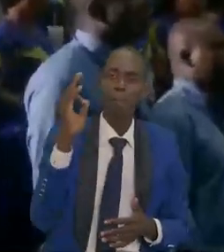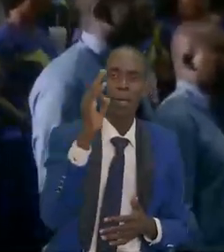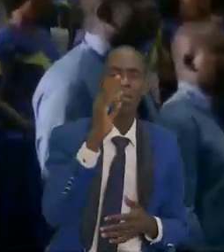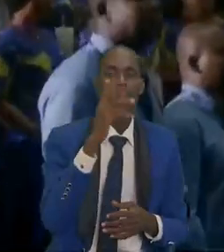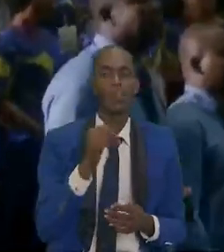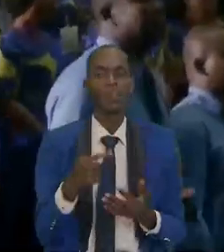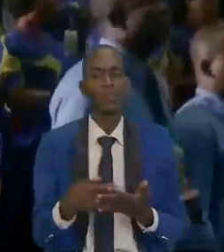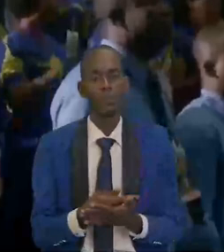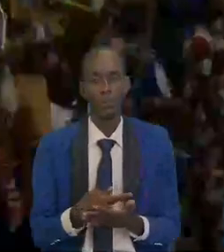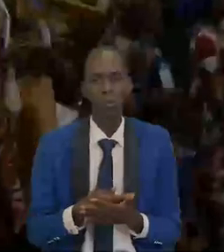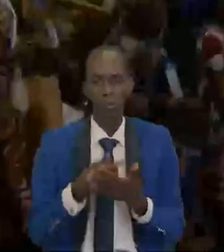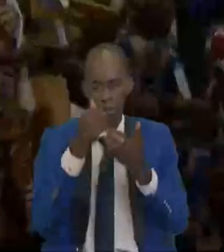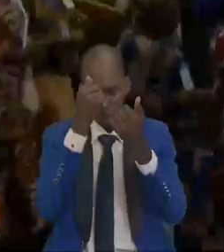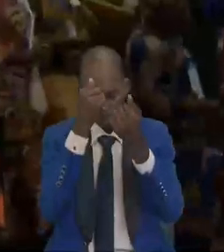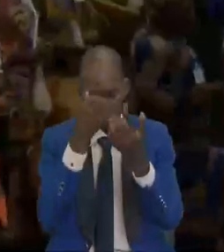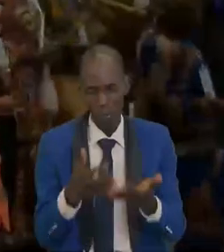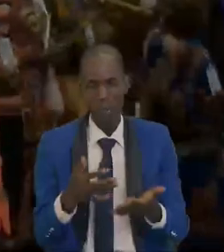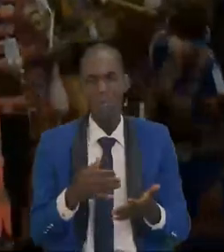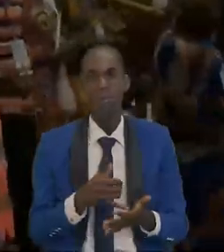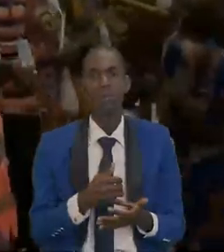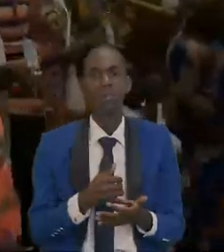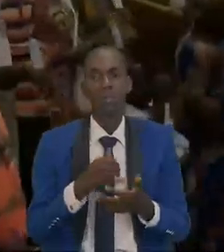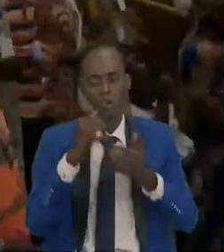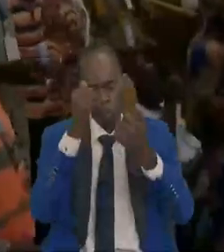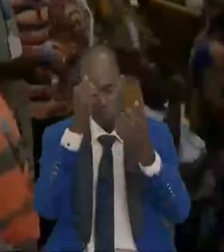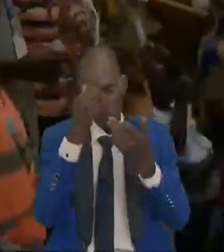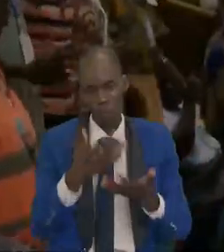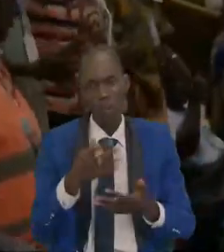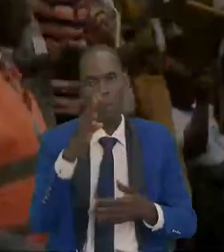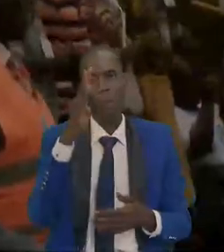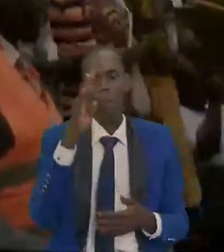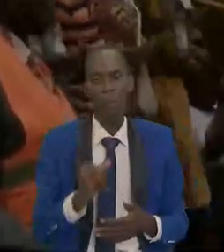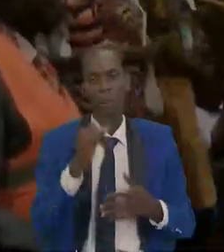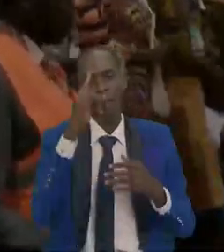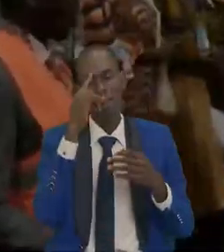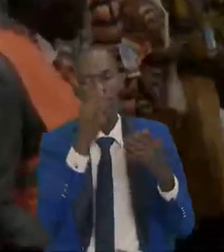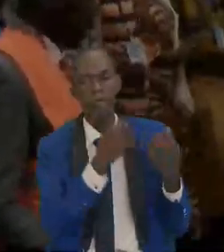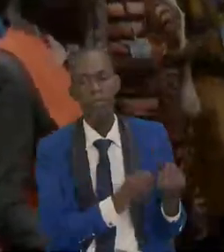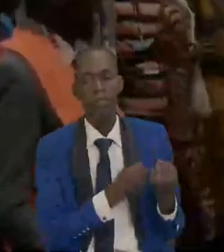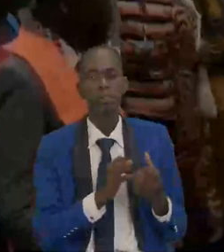prêche l'évangile. Obéis, obéis par la foi.